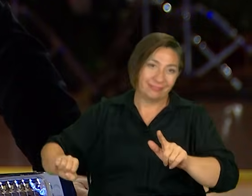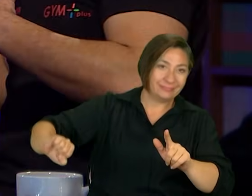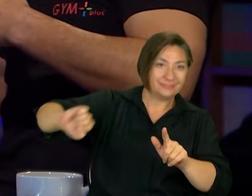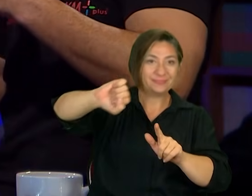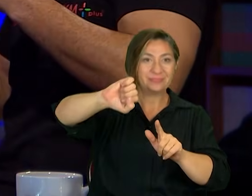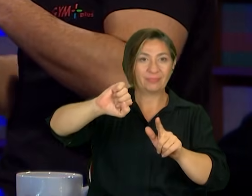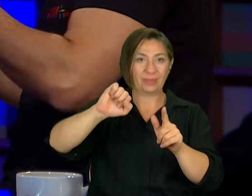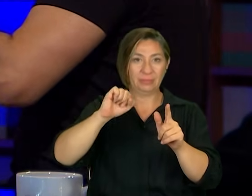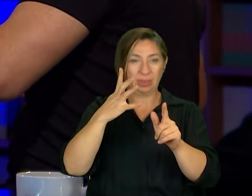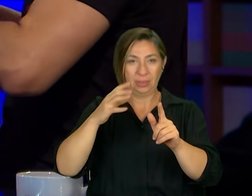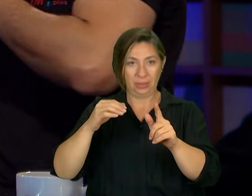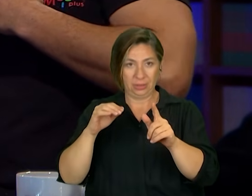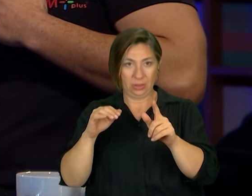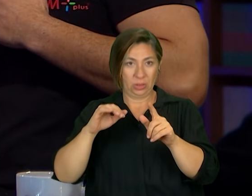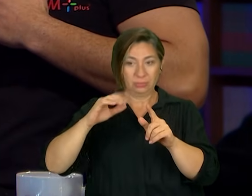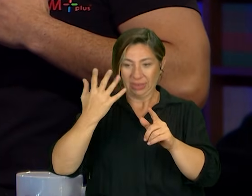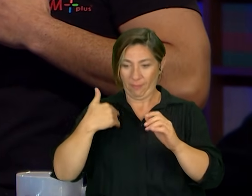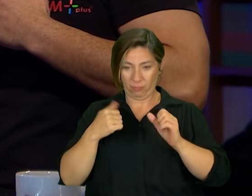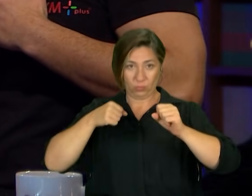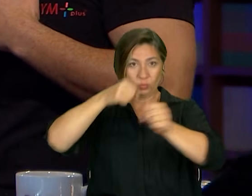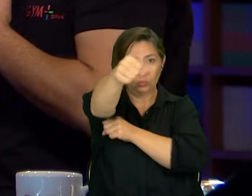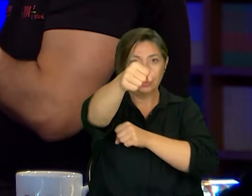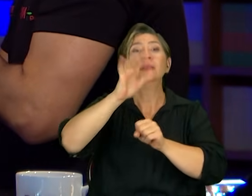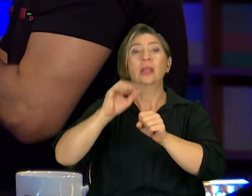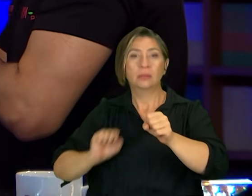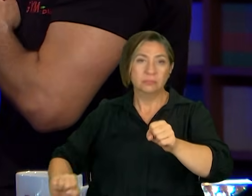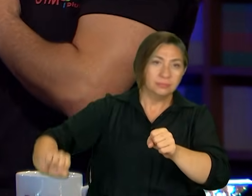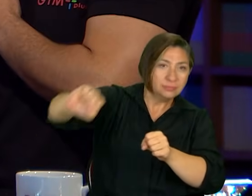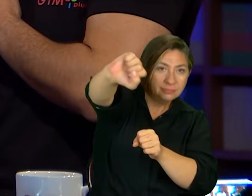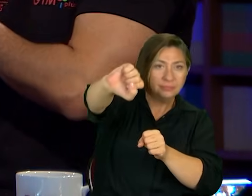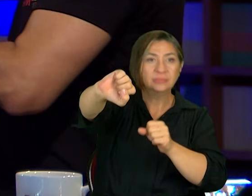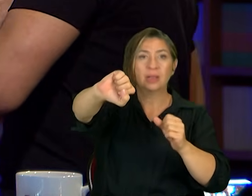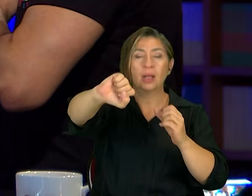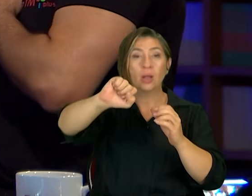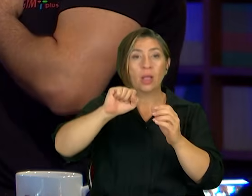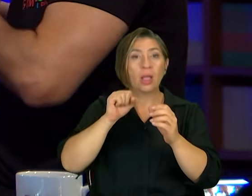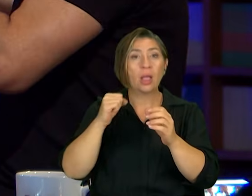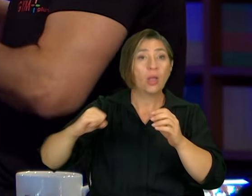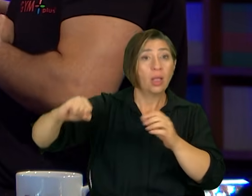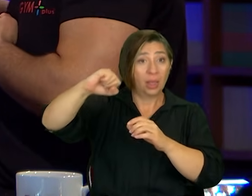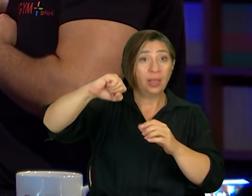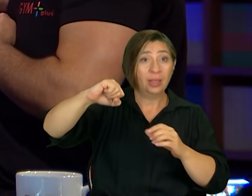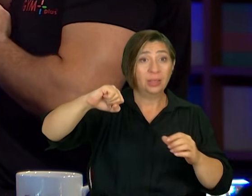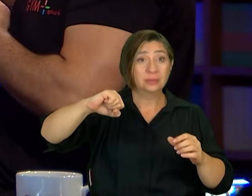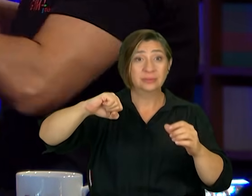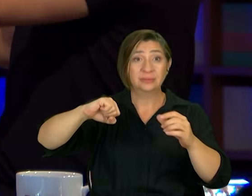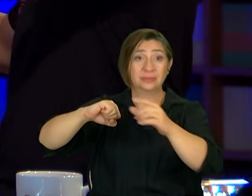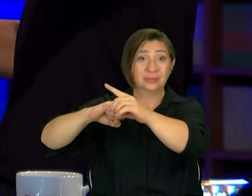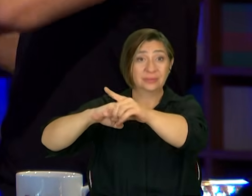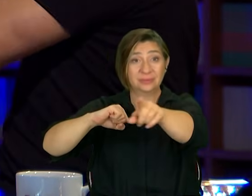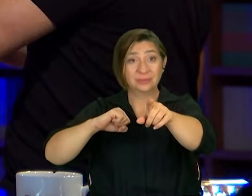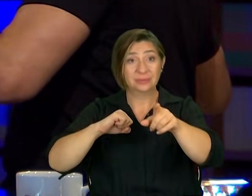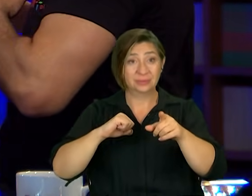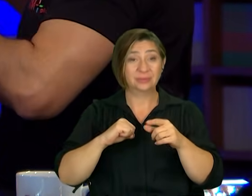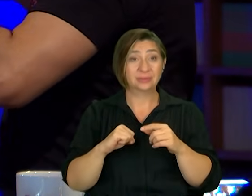yani hedeften normalde sapan ve uzaklaşan saldırılardan bahsediyorum. Ha. Normalde bu en kısa yol ama buradan vurmaya çalıştığımız zaman rakip bize